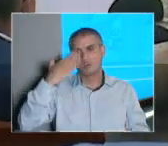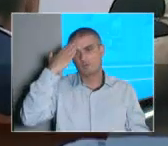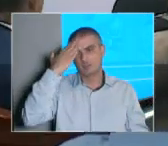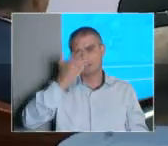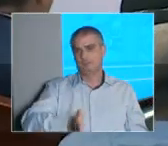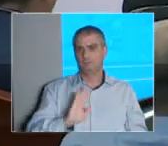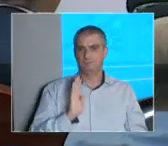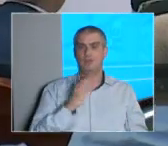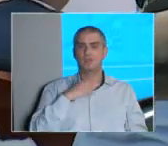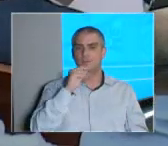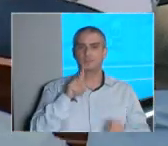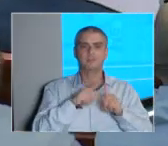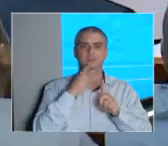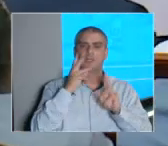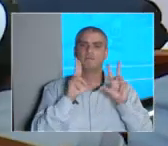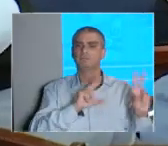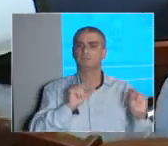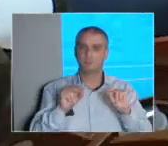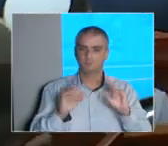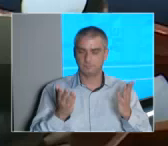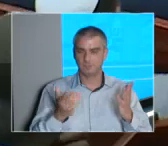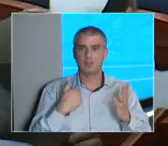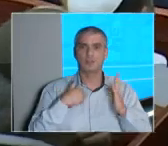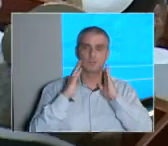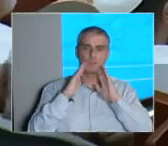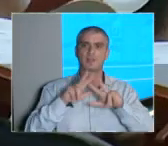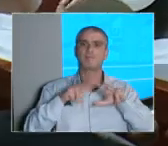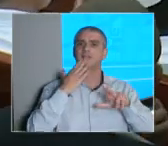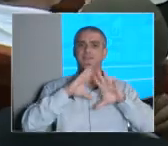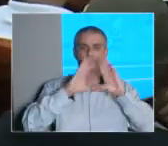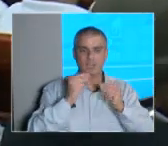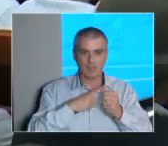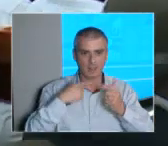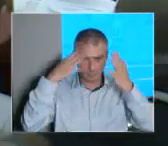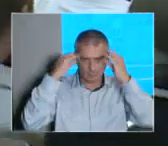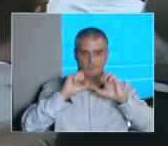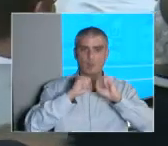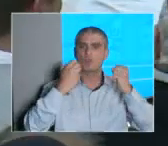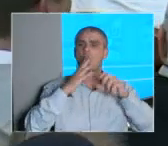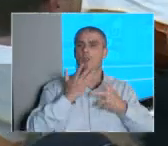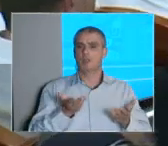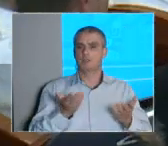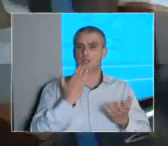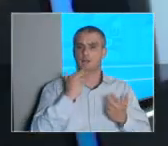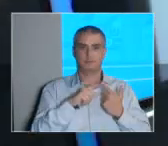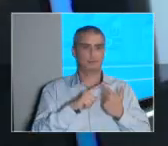מכירים, מדברים עליהם באותה שפה. אנחנו דוגלים בארץ ישראל, אנחנו מכבדים את תורת ארץ ישראל.